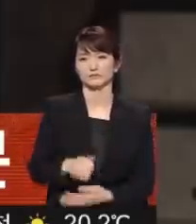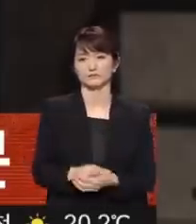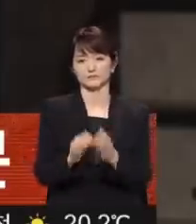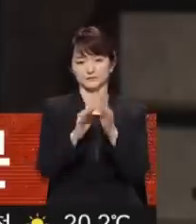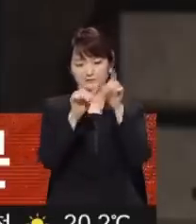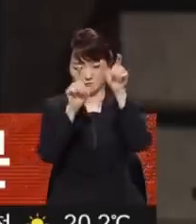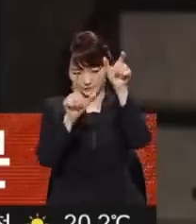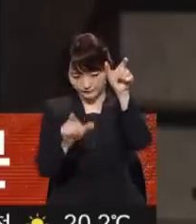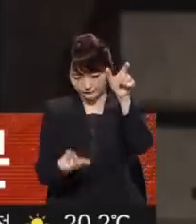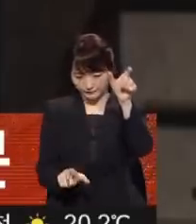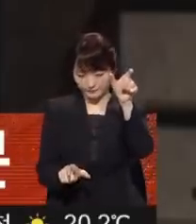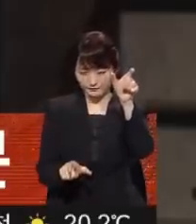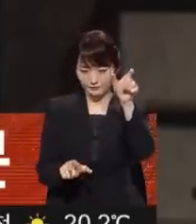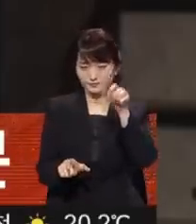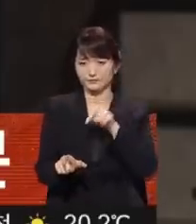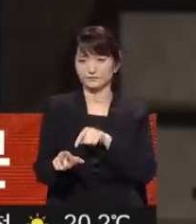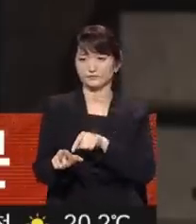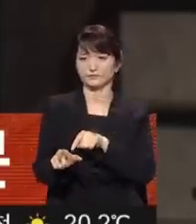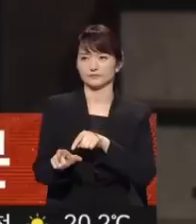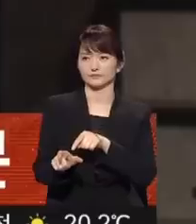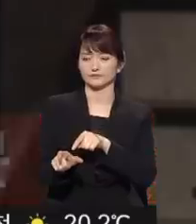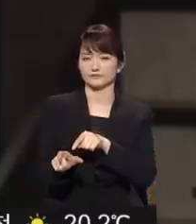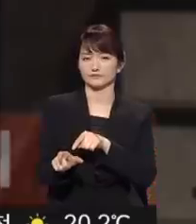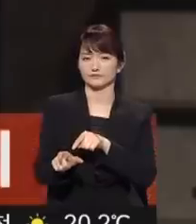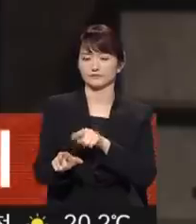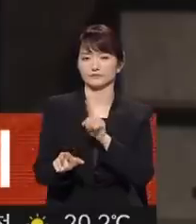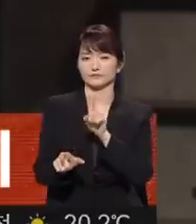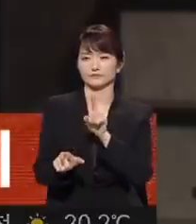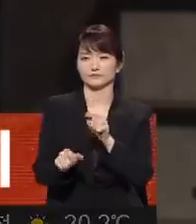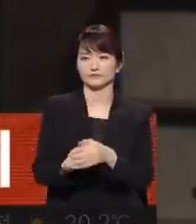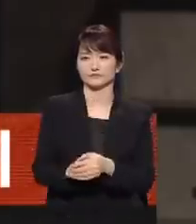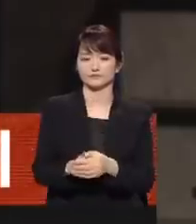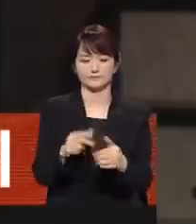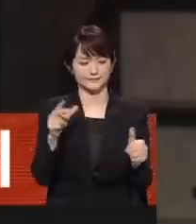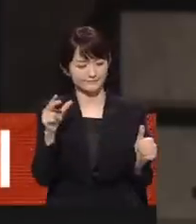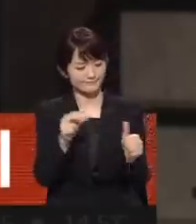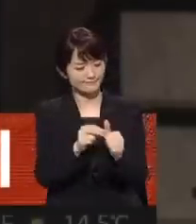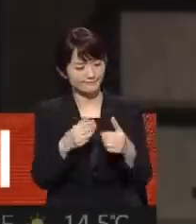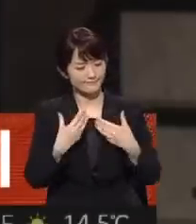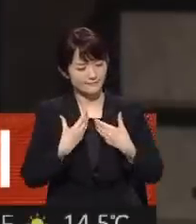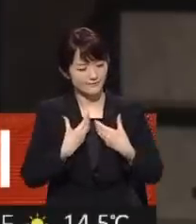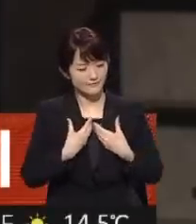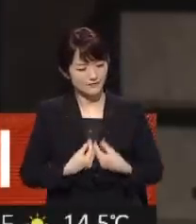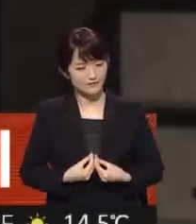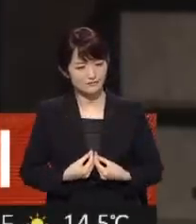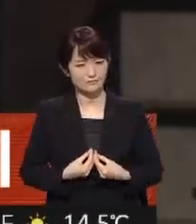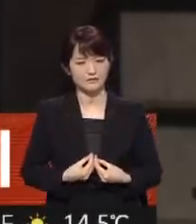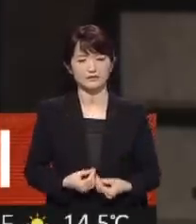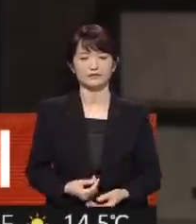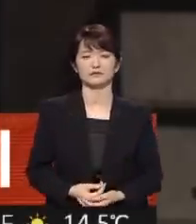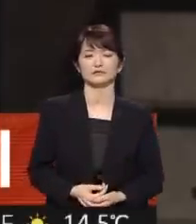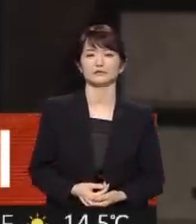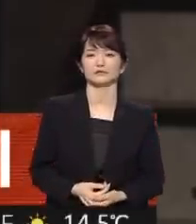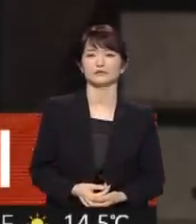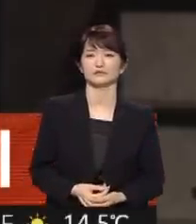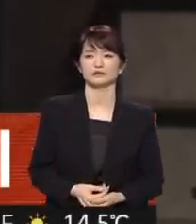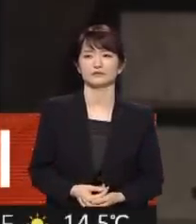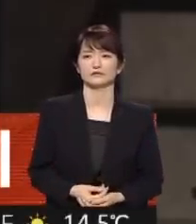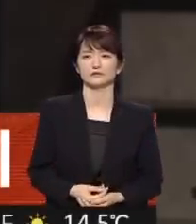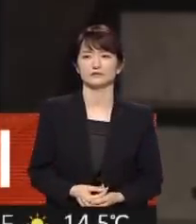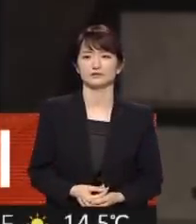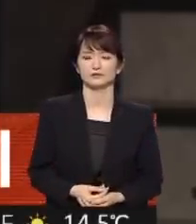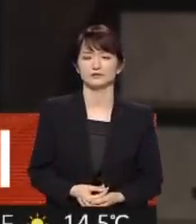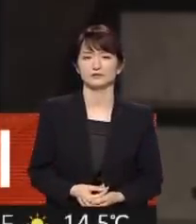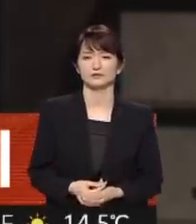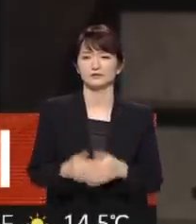댓글들이 올라오고 있는데 댓글의 그 주제 핵심어들은 주로 배반, 실망 이런 것들이 이제 줄을 이뤘는데요.